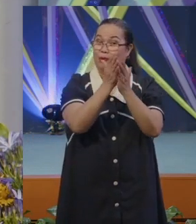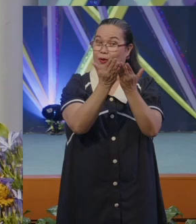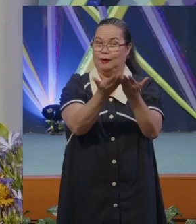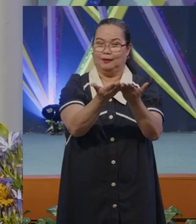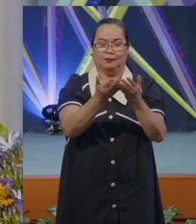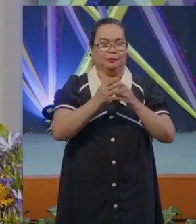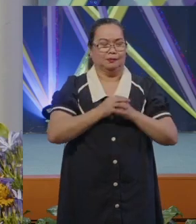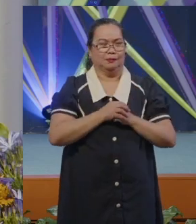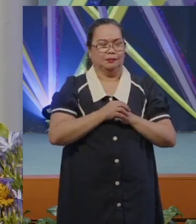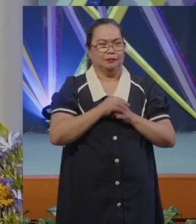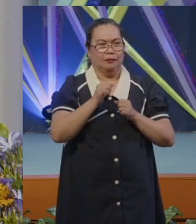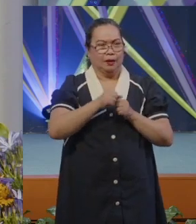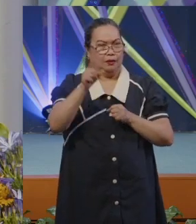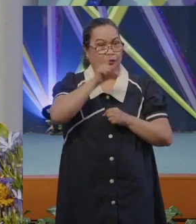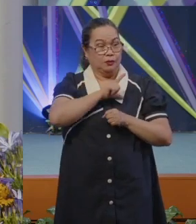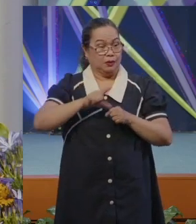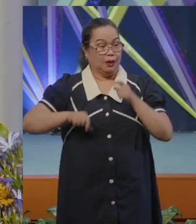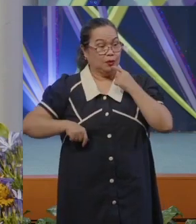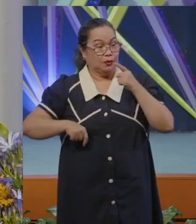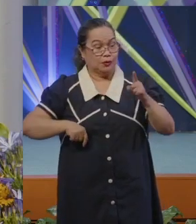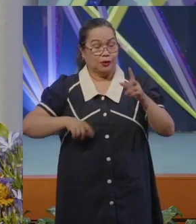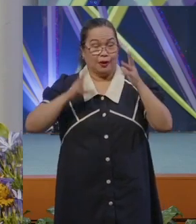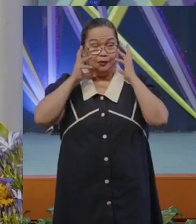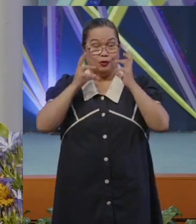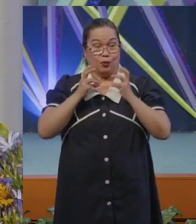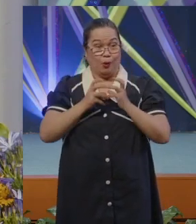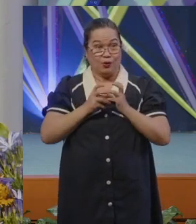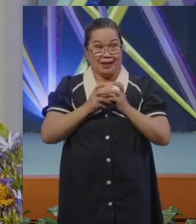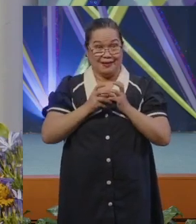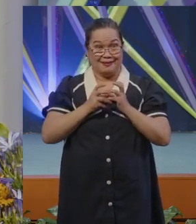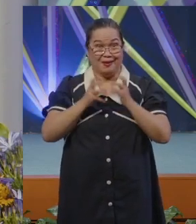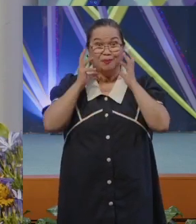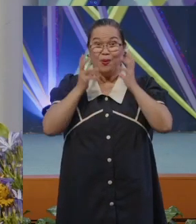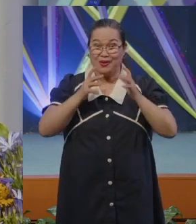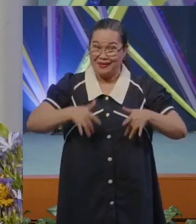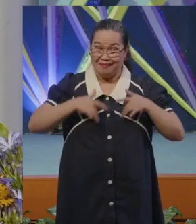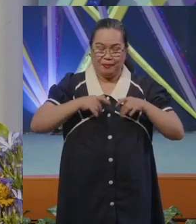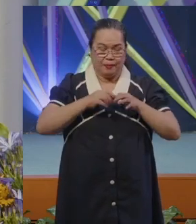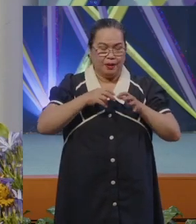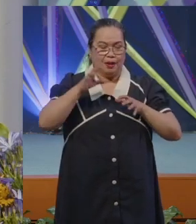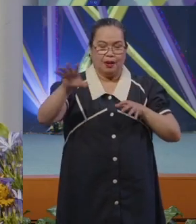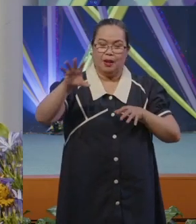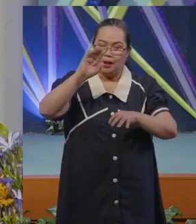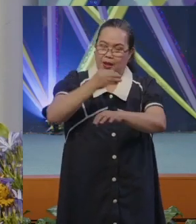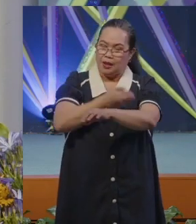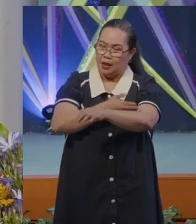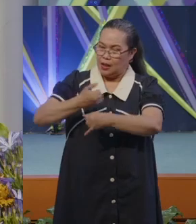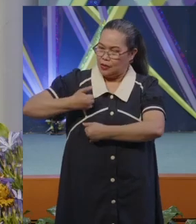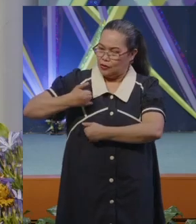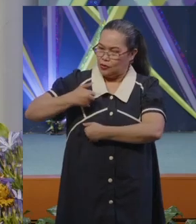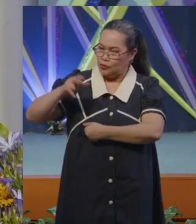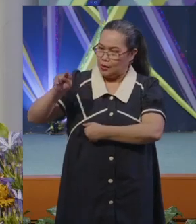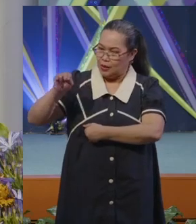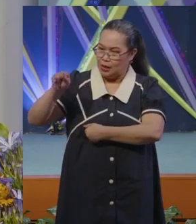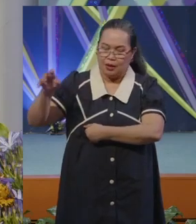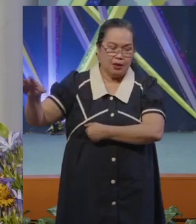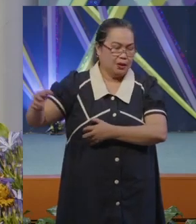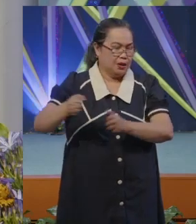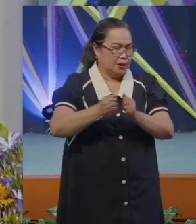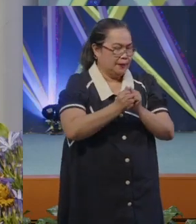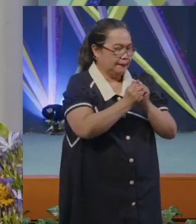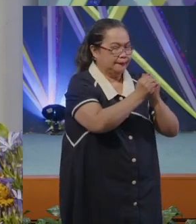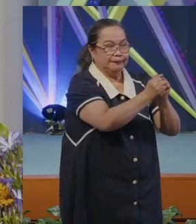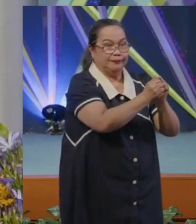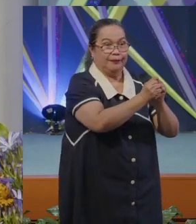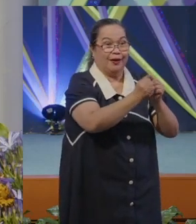19. So the Lord said to Moses, take Joshua the son of Nun, a man in whom is the Spirit. Puspos siya